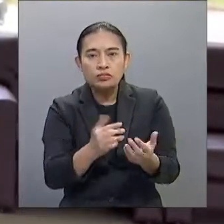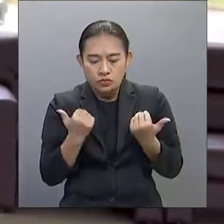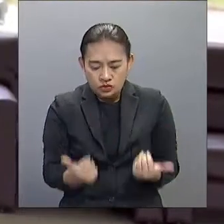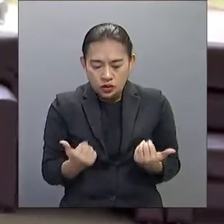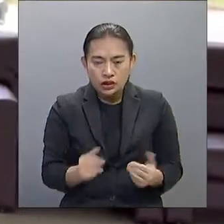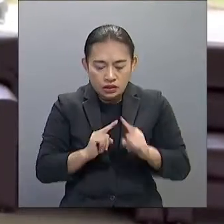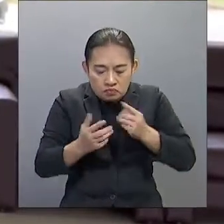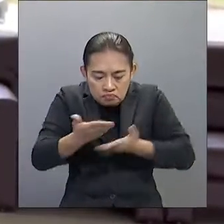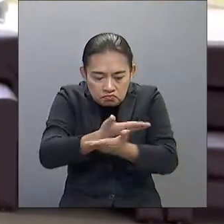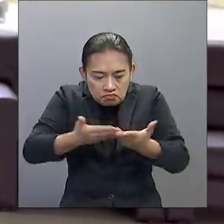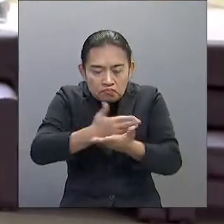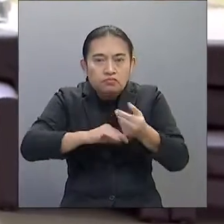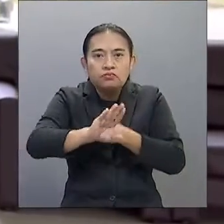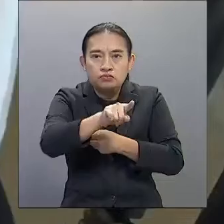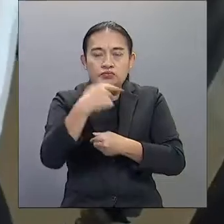การพิษยา